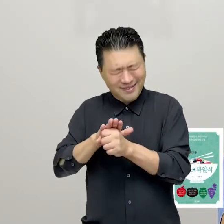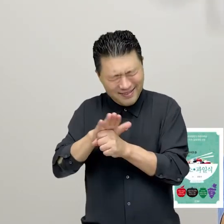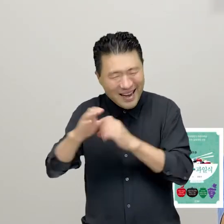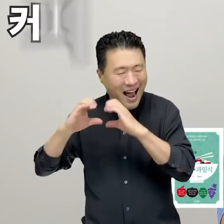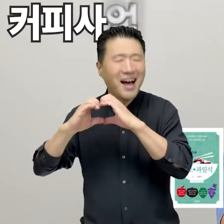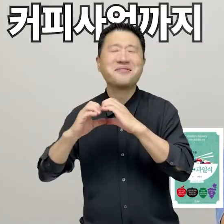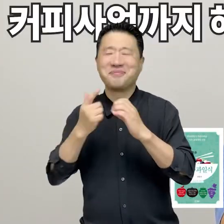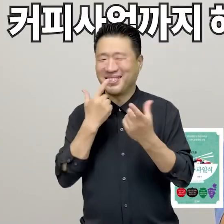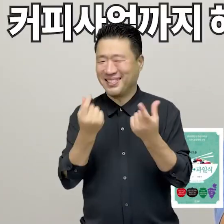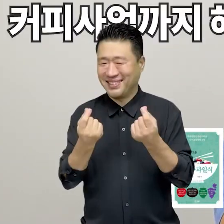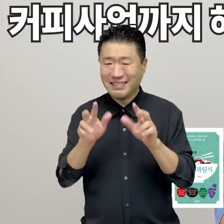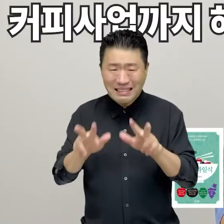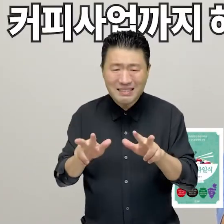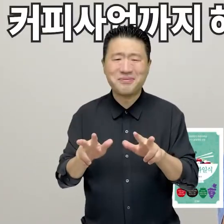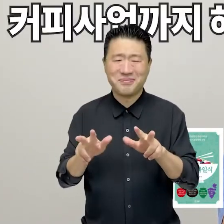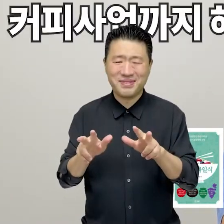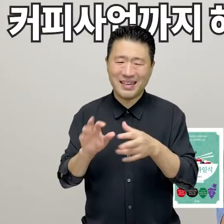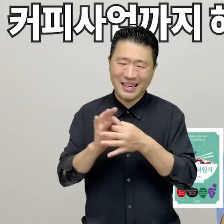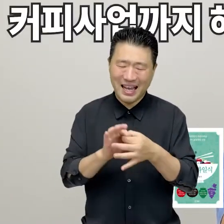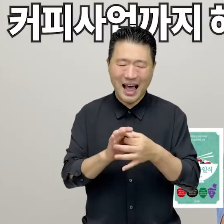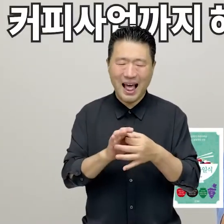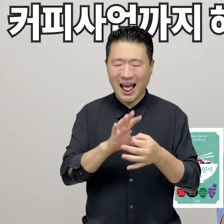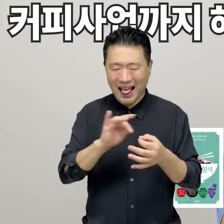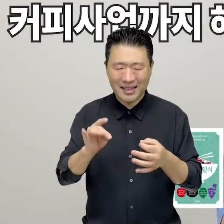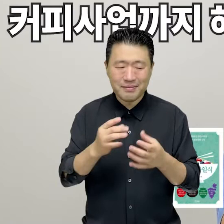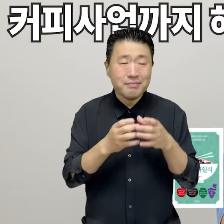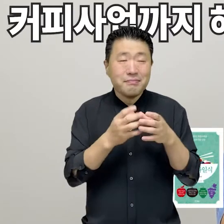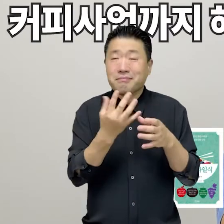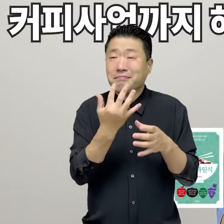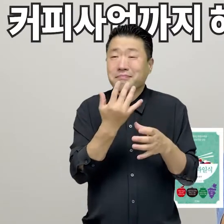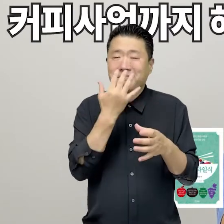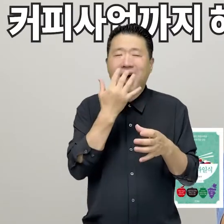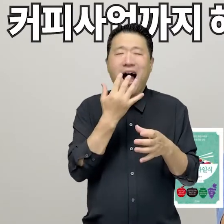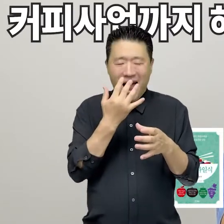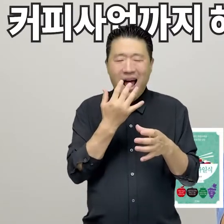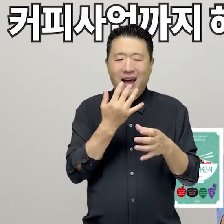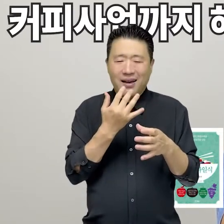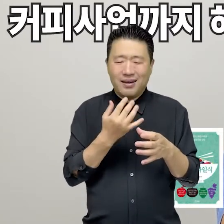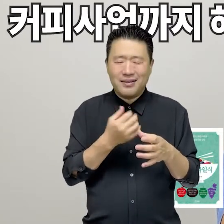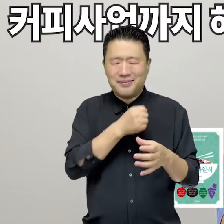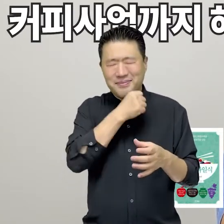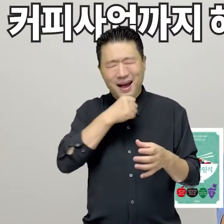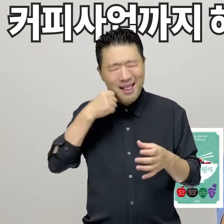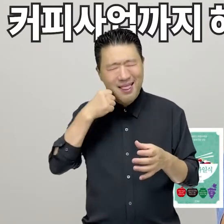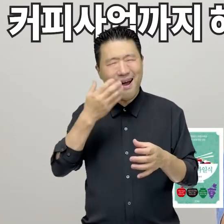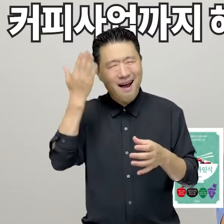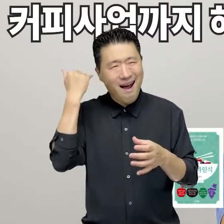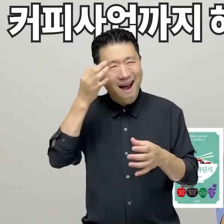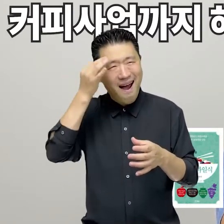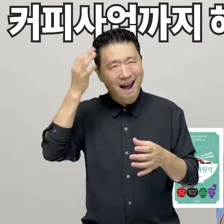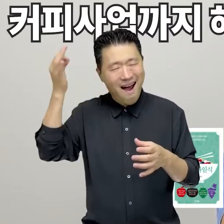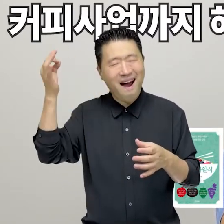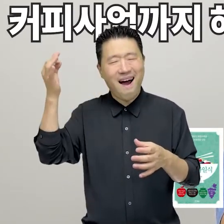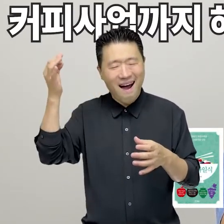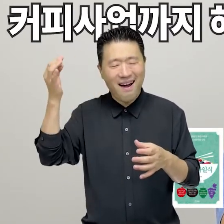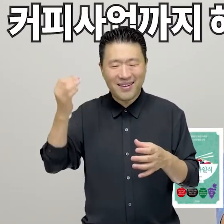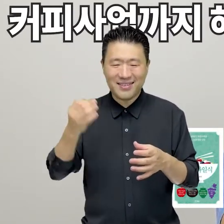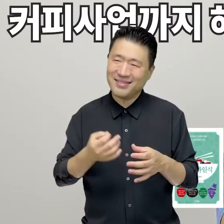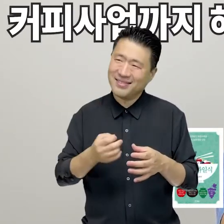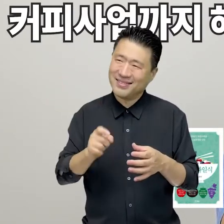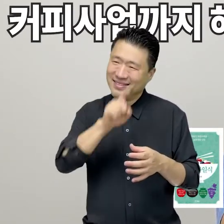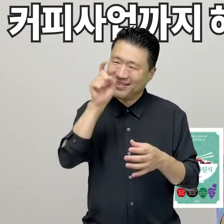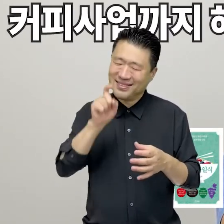커피를 사랑합니다. 지금도 커피 향을 맡으면은 그 맛과